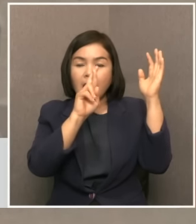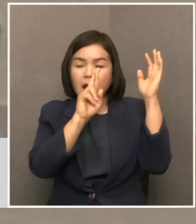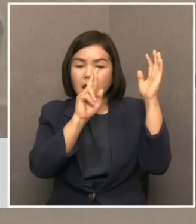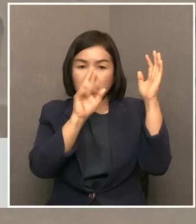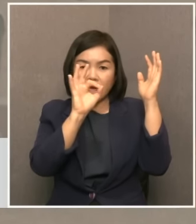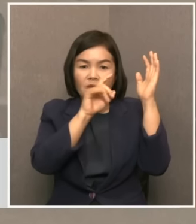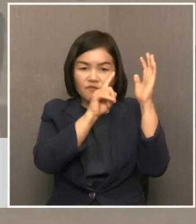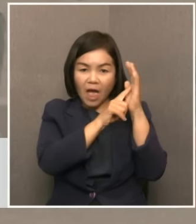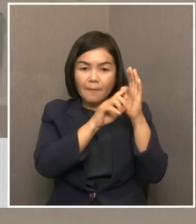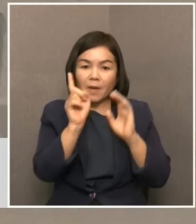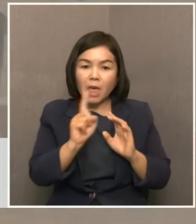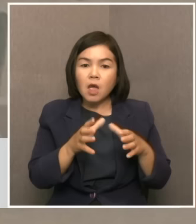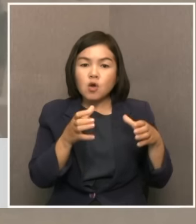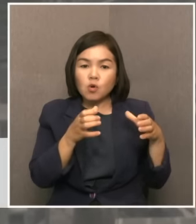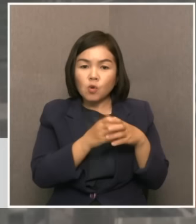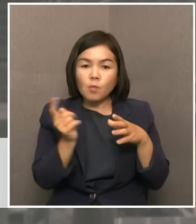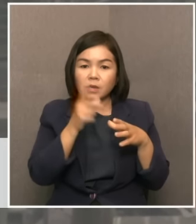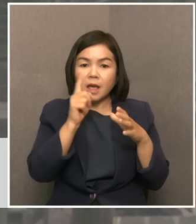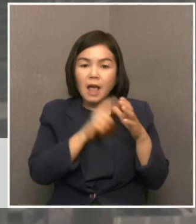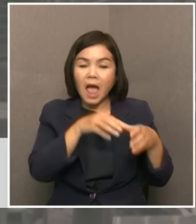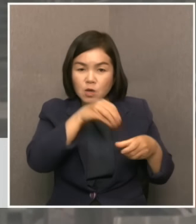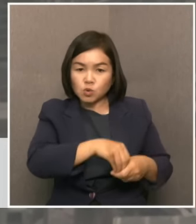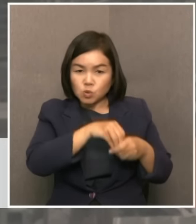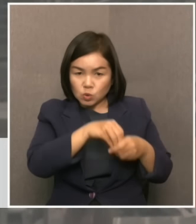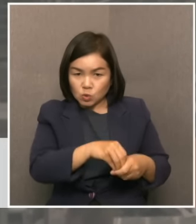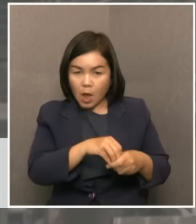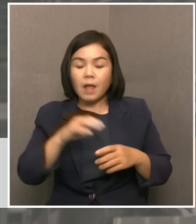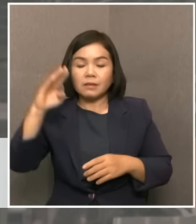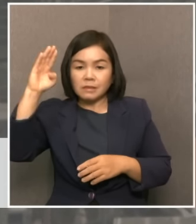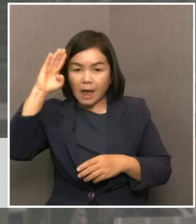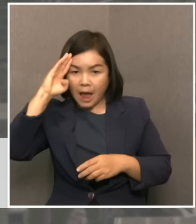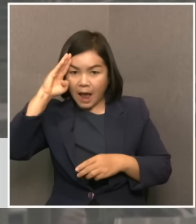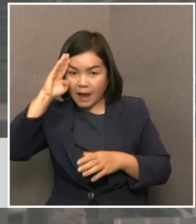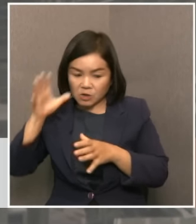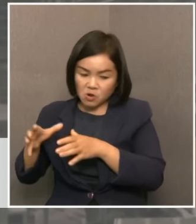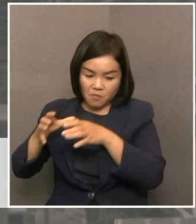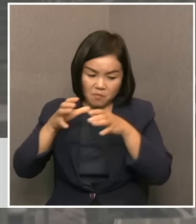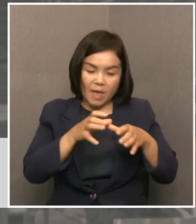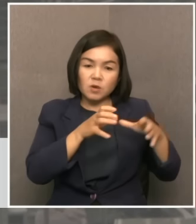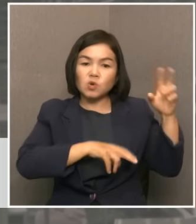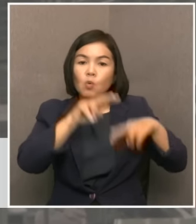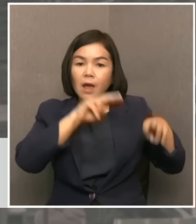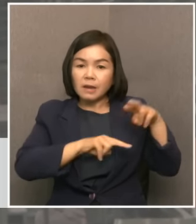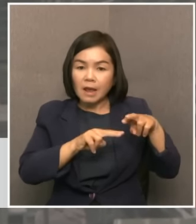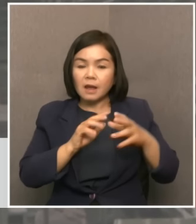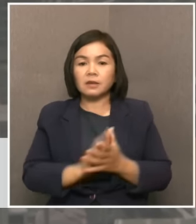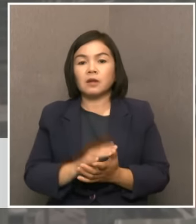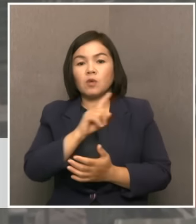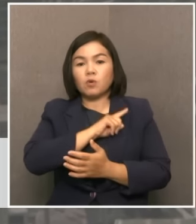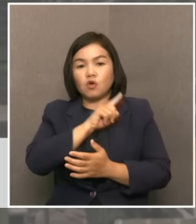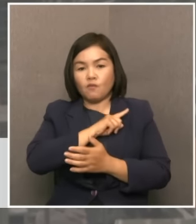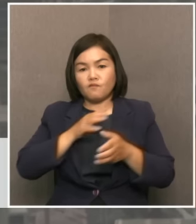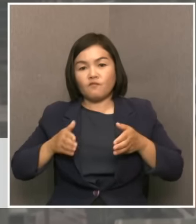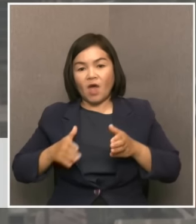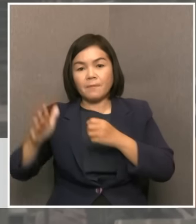ฐานที่มั่นของกลุ่มฮามาสด้านพลเรือตรีดานิเอลฮาการีหัวหน้าโฆษกกองทัพอิสราเอล